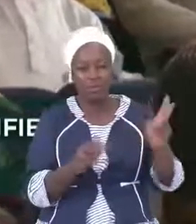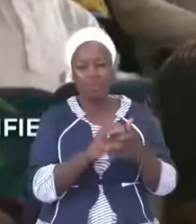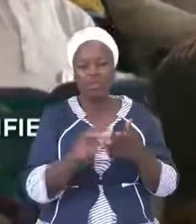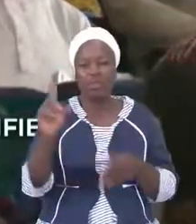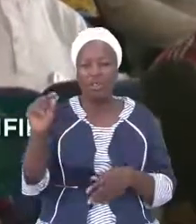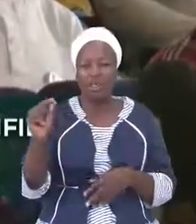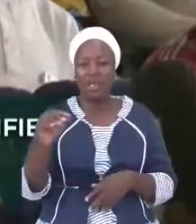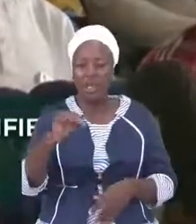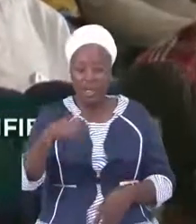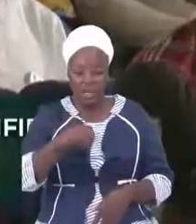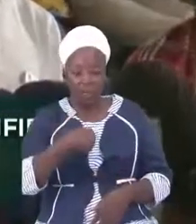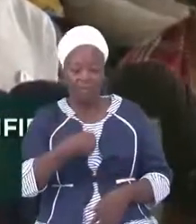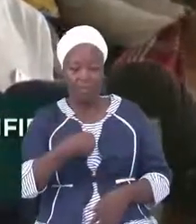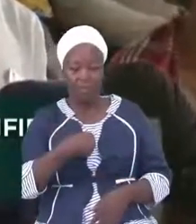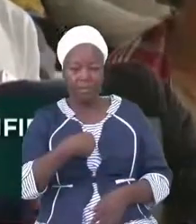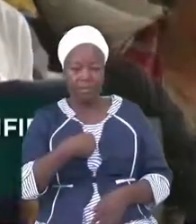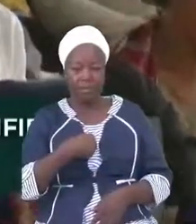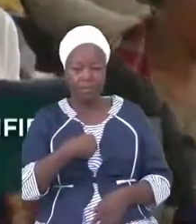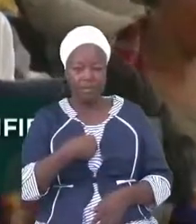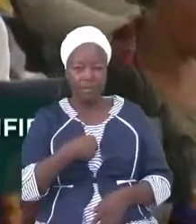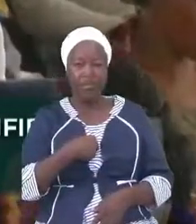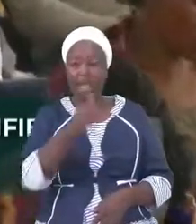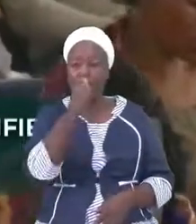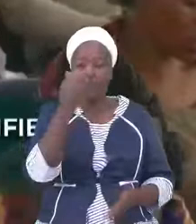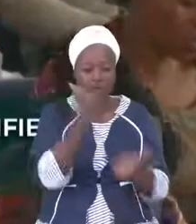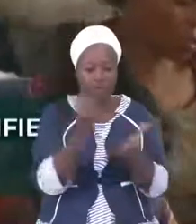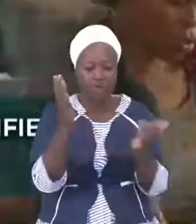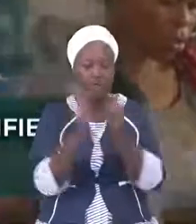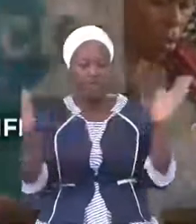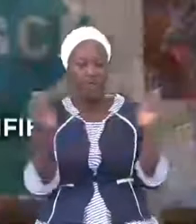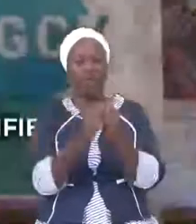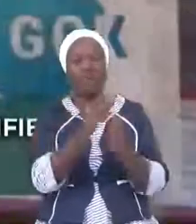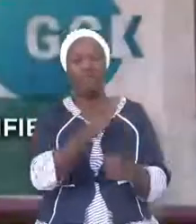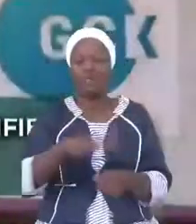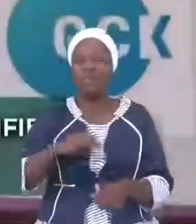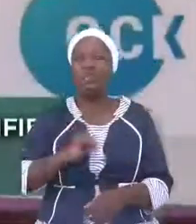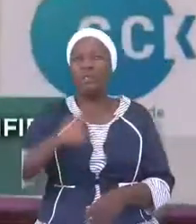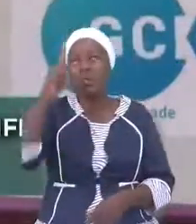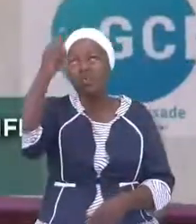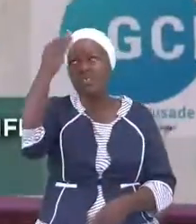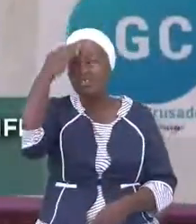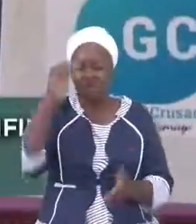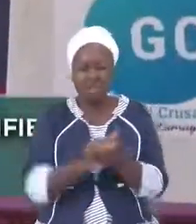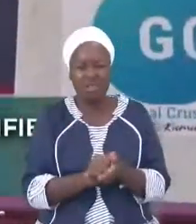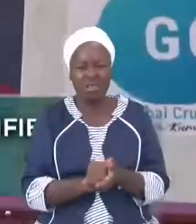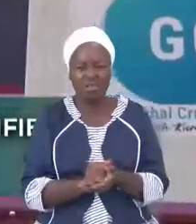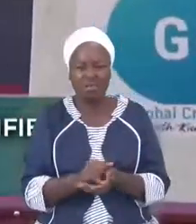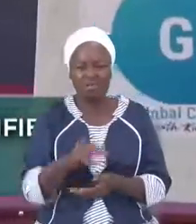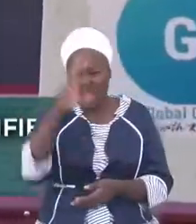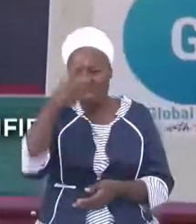Galates 2, verset 20. J'ai été crucifié avec Christ. Il savait cela. Comment le